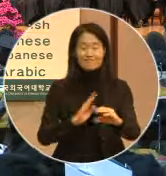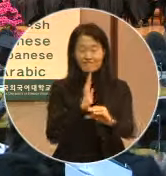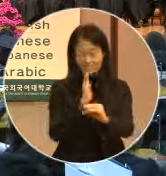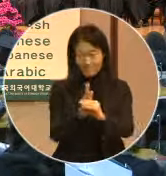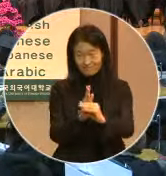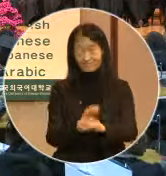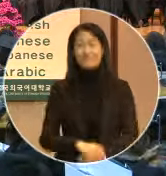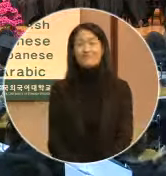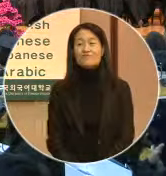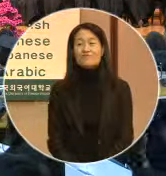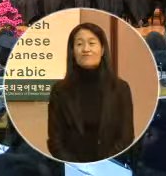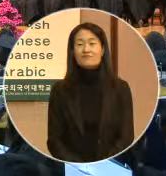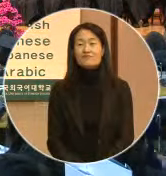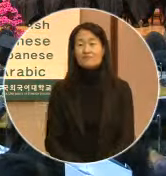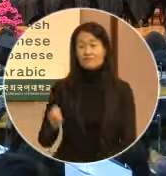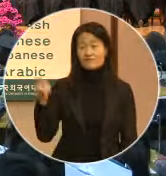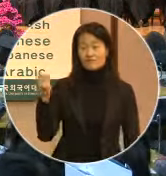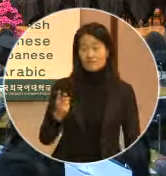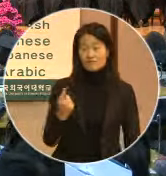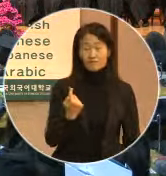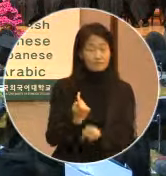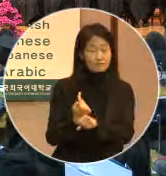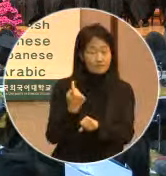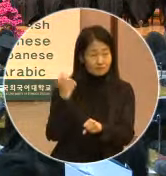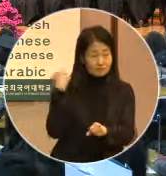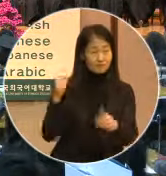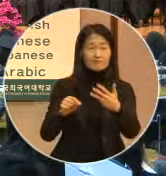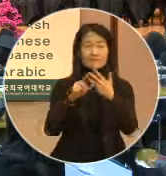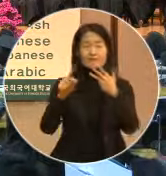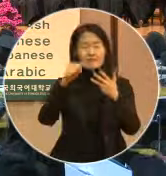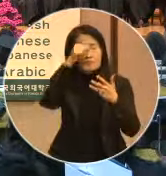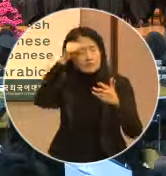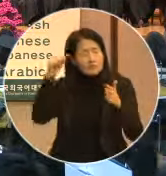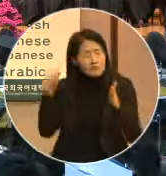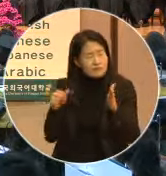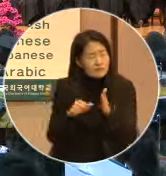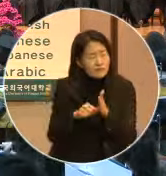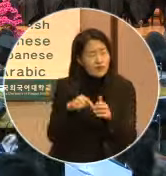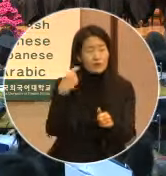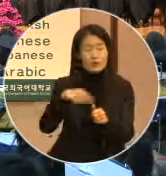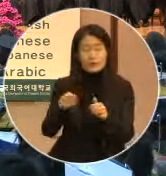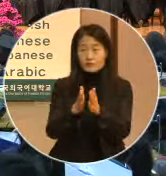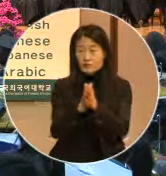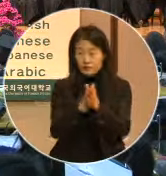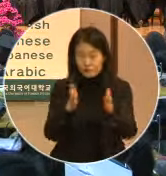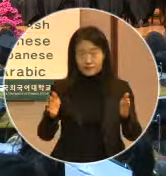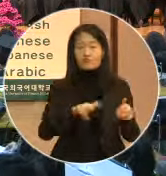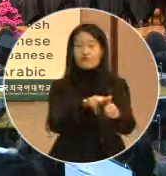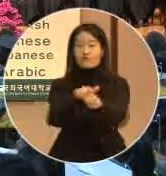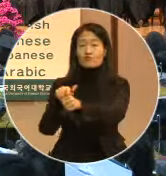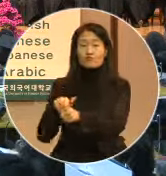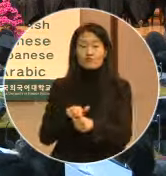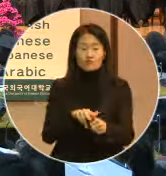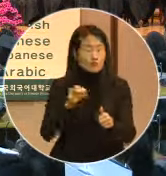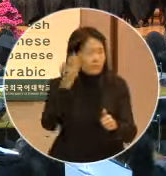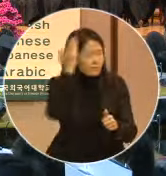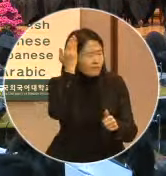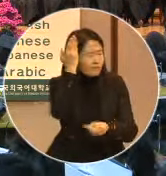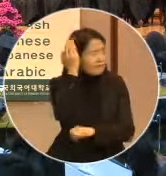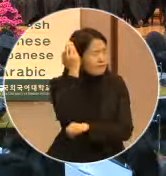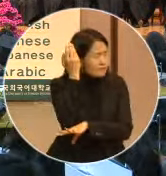있습니다. 그리고 작년 8월에는 평생교육원을 개원하여 정보화와